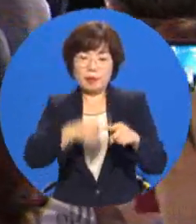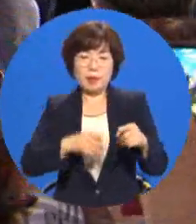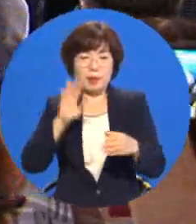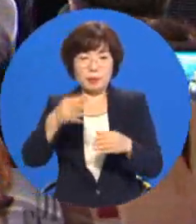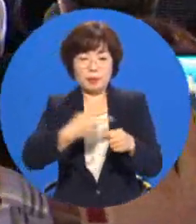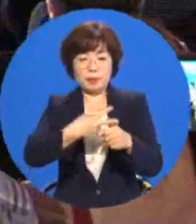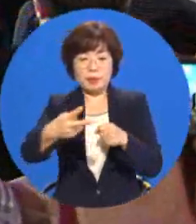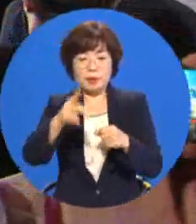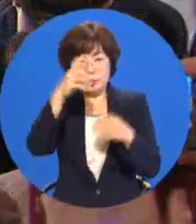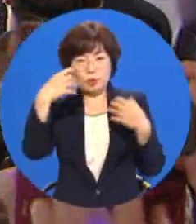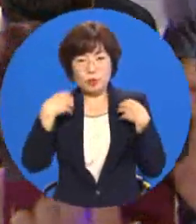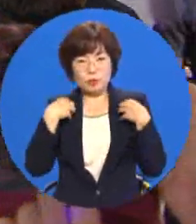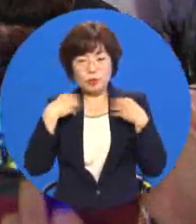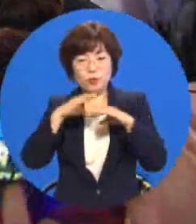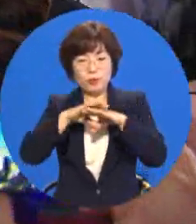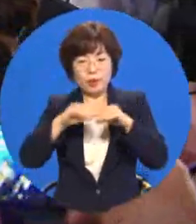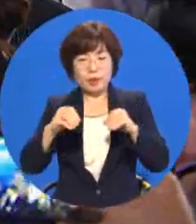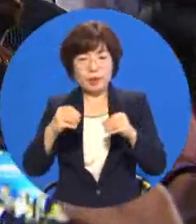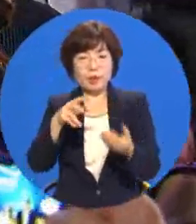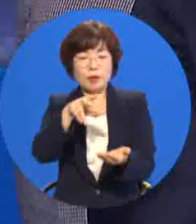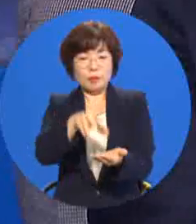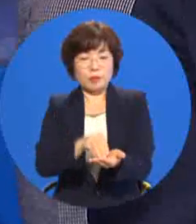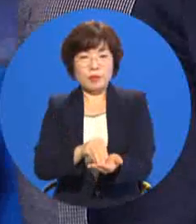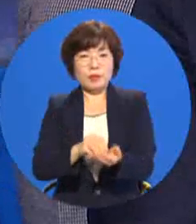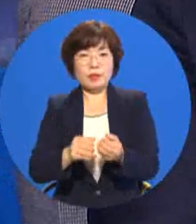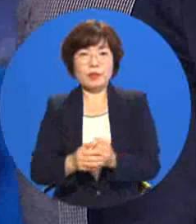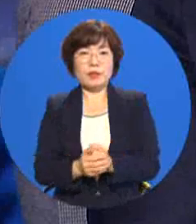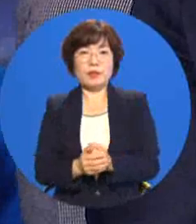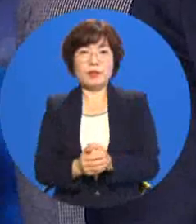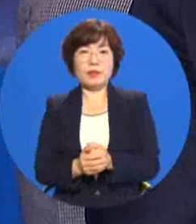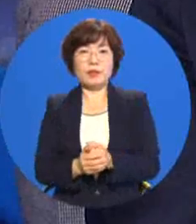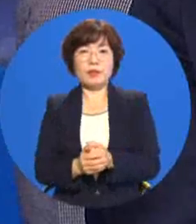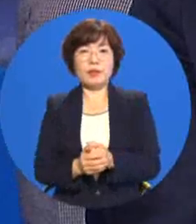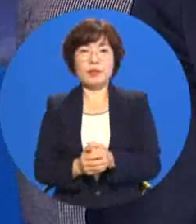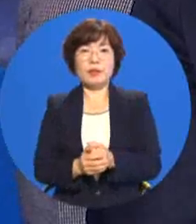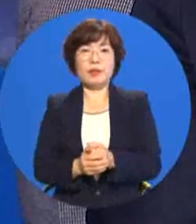접어든 정부가 풀어야 할 숙제였습니다. MBC 뉴스 조희원입니다.